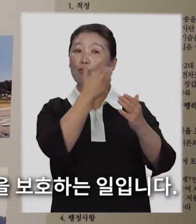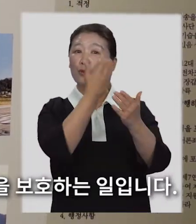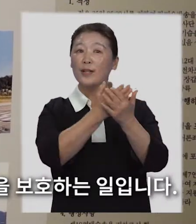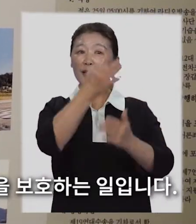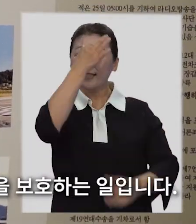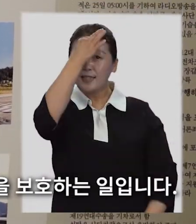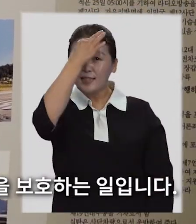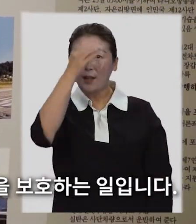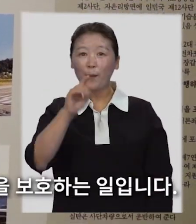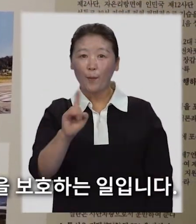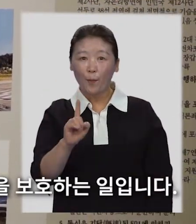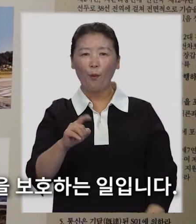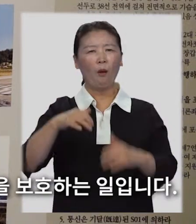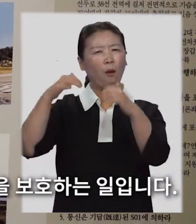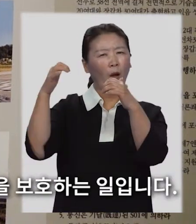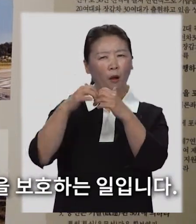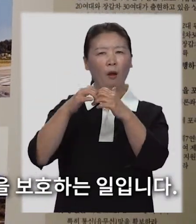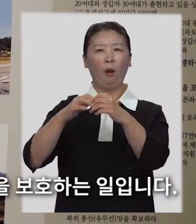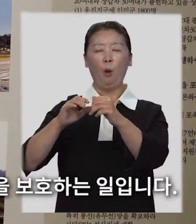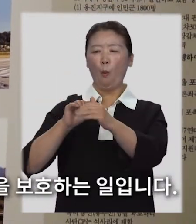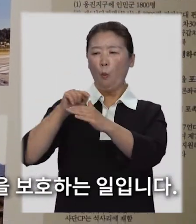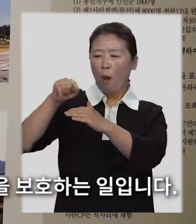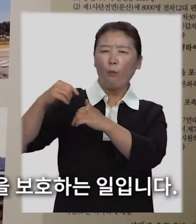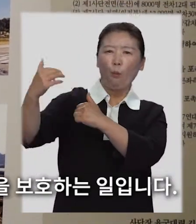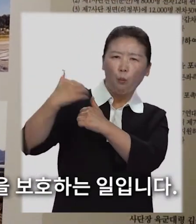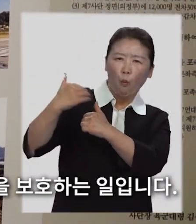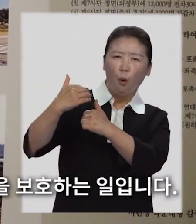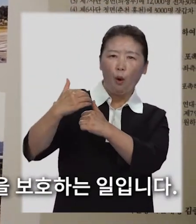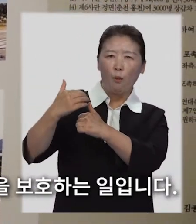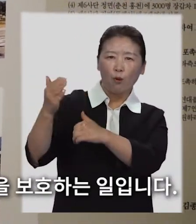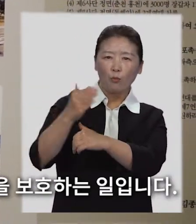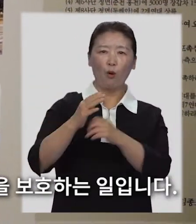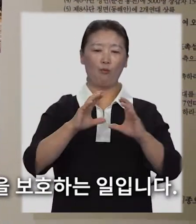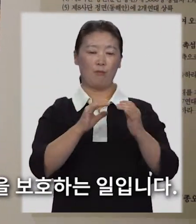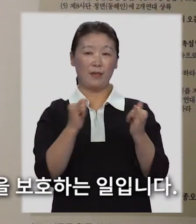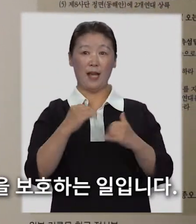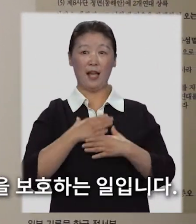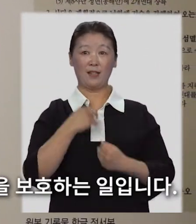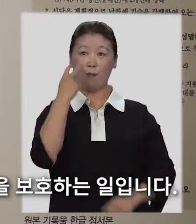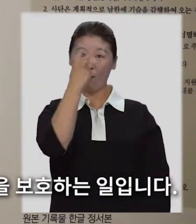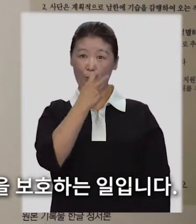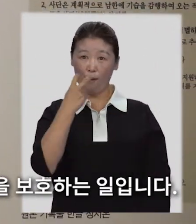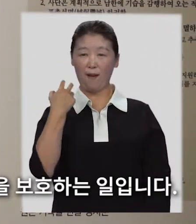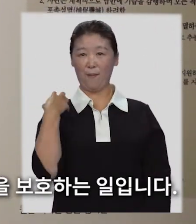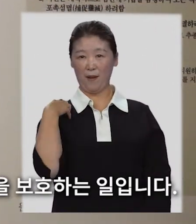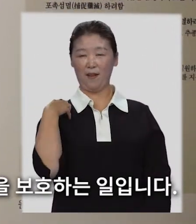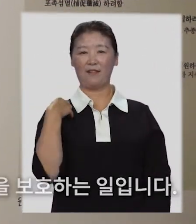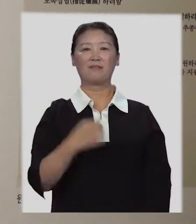국가의 중요한 기능 중 하나가 전쟁이나 외부의 위협으로부터 국민의 안전을